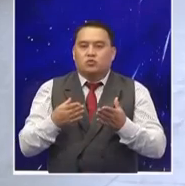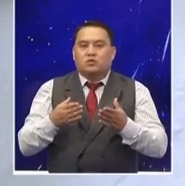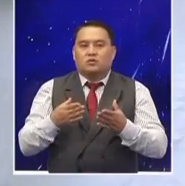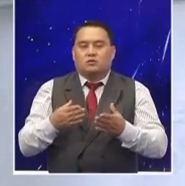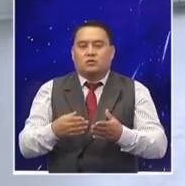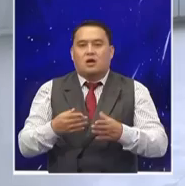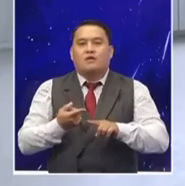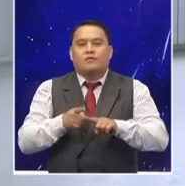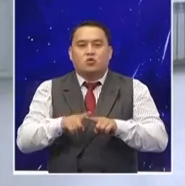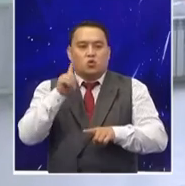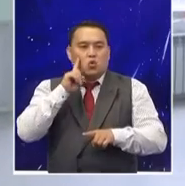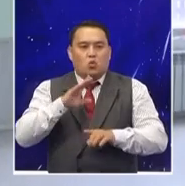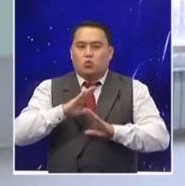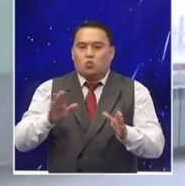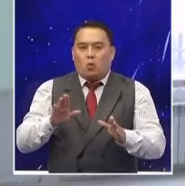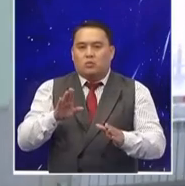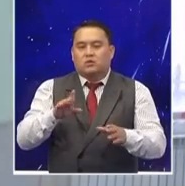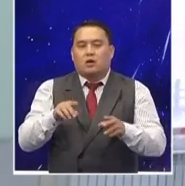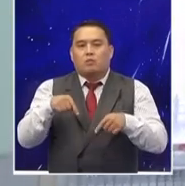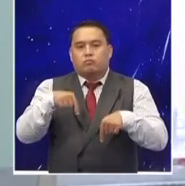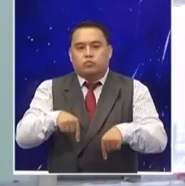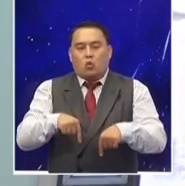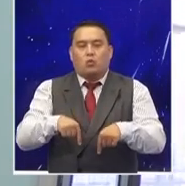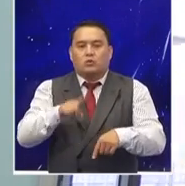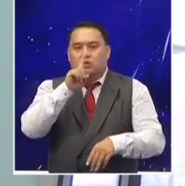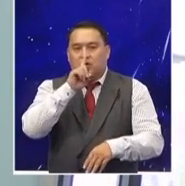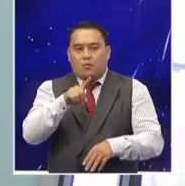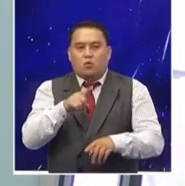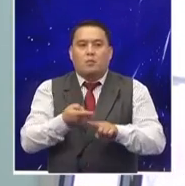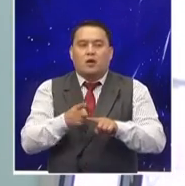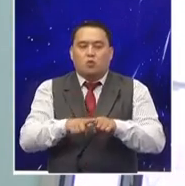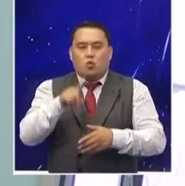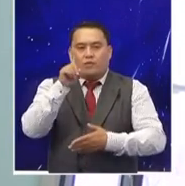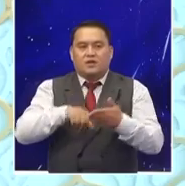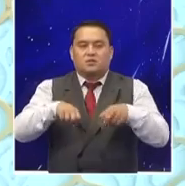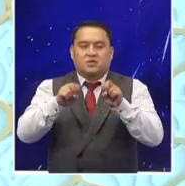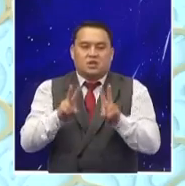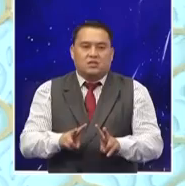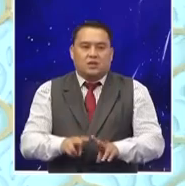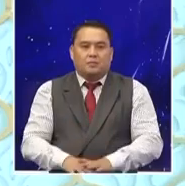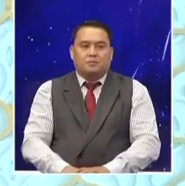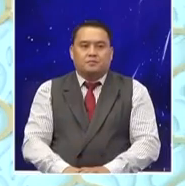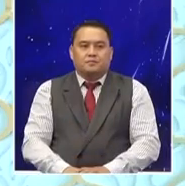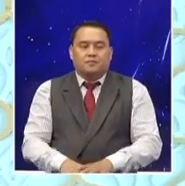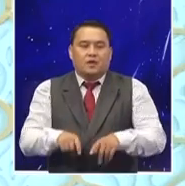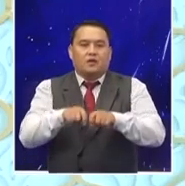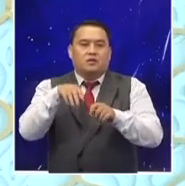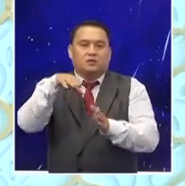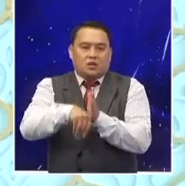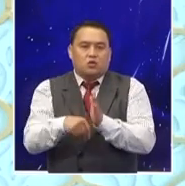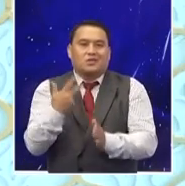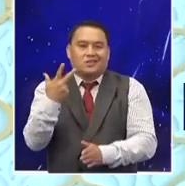неполадок неудобств холодными полами посетителям это точно не доставит уверяет инженеры состоит из трех